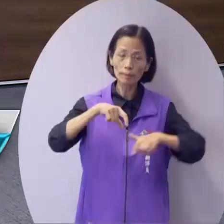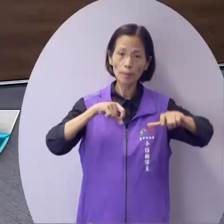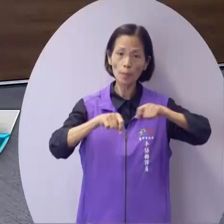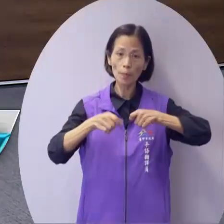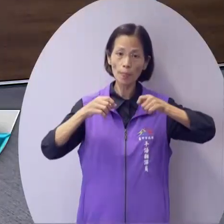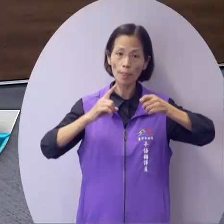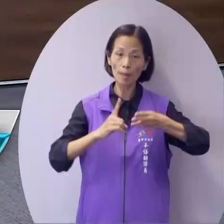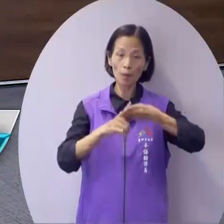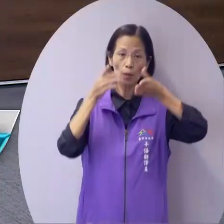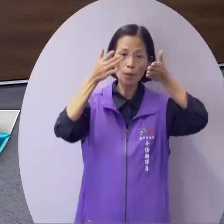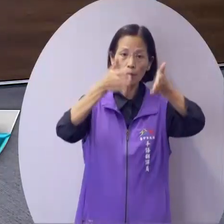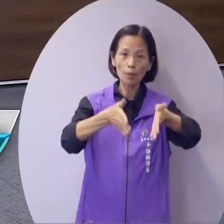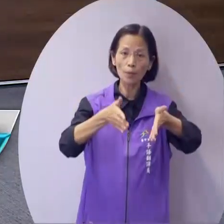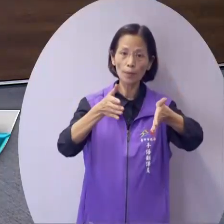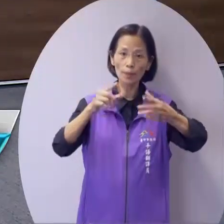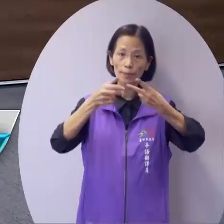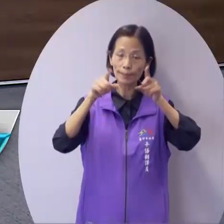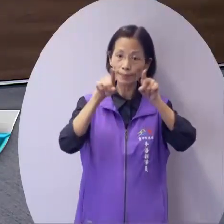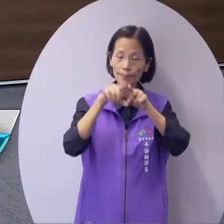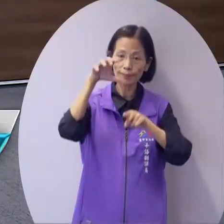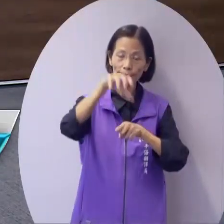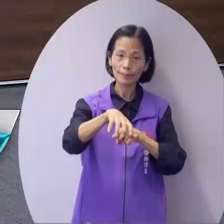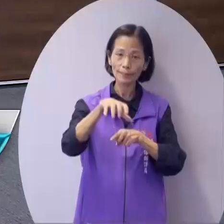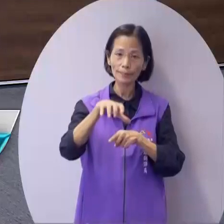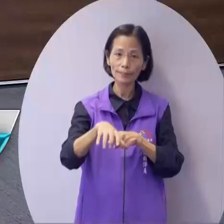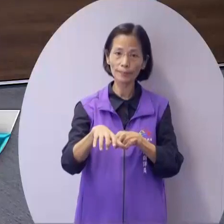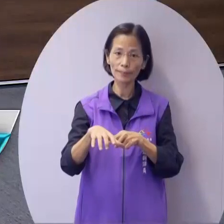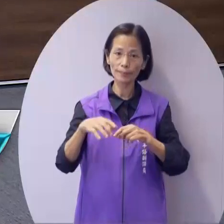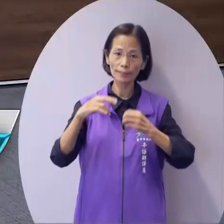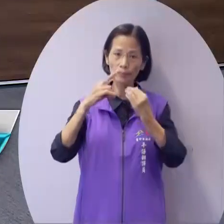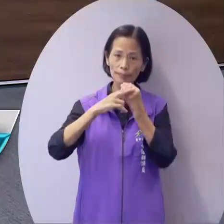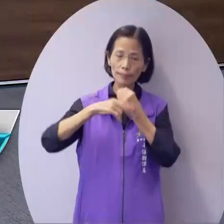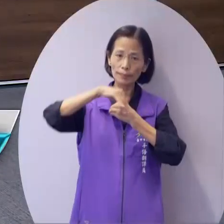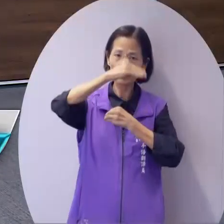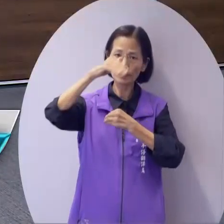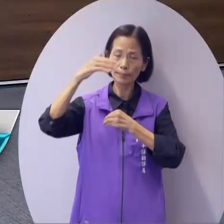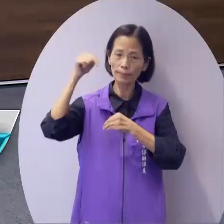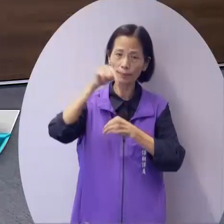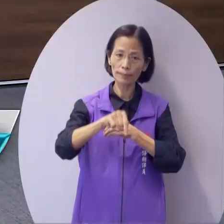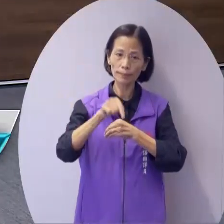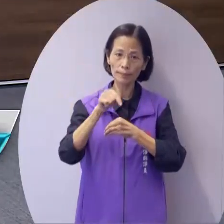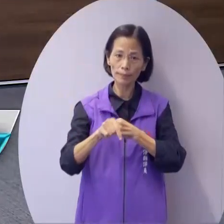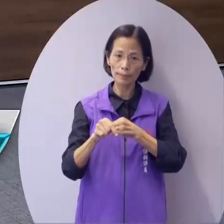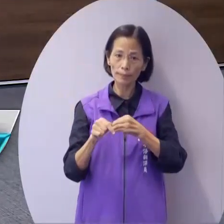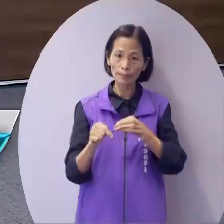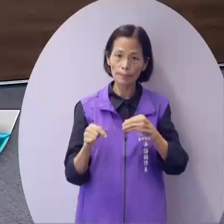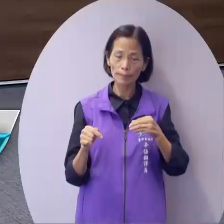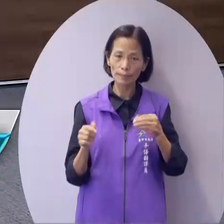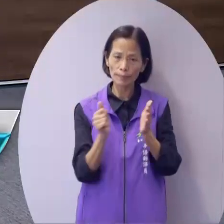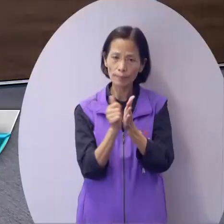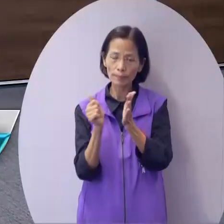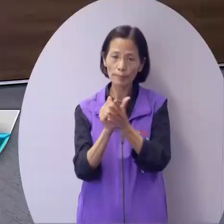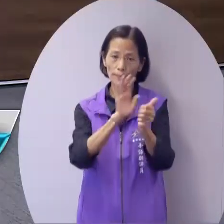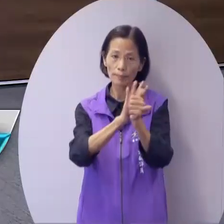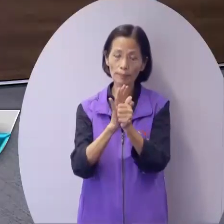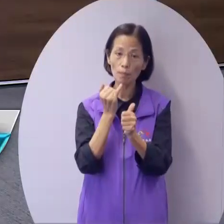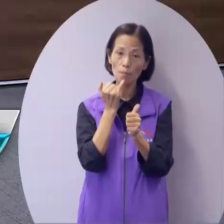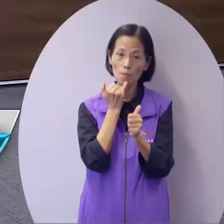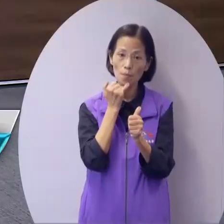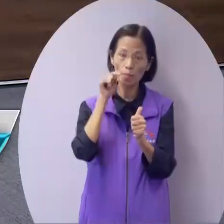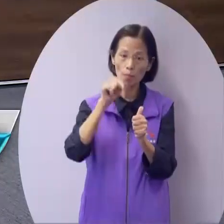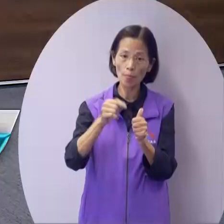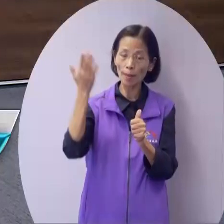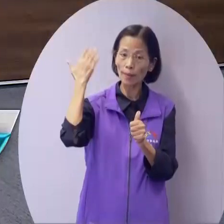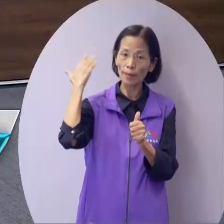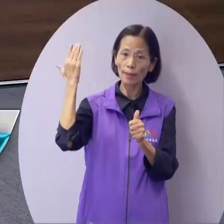要是针对和平区，特别在里宜山、大里山地区的一些接驳服务，那能够充分的解决过